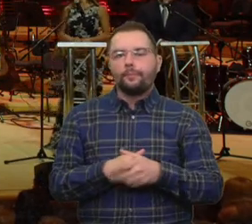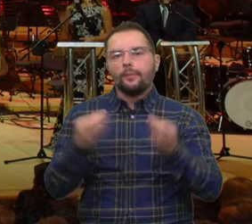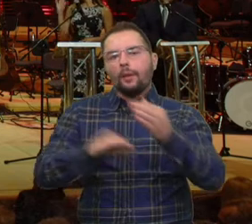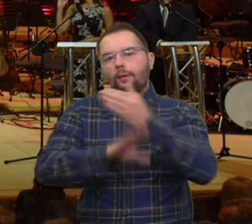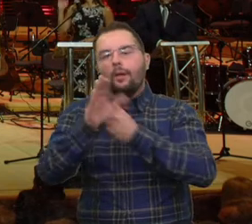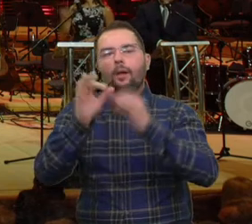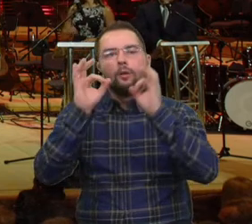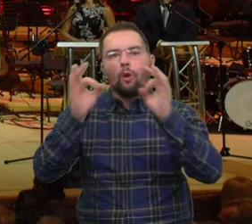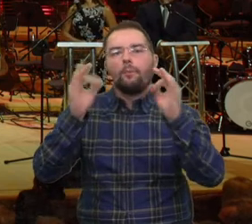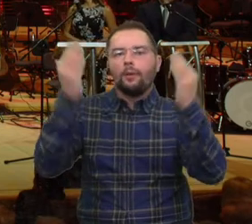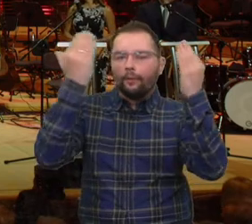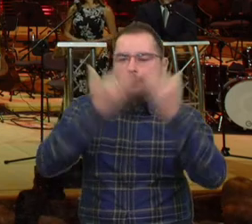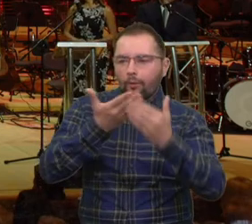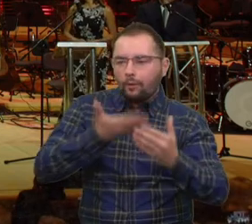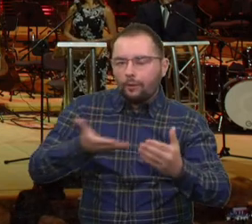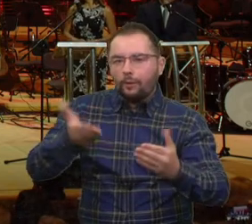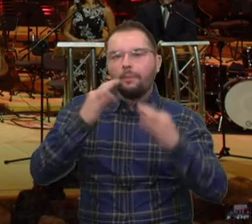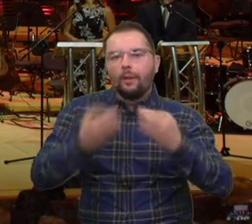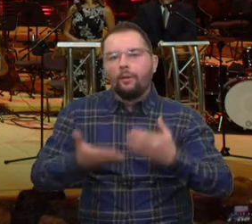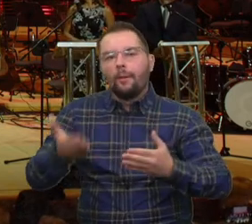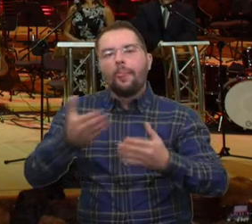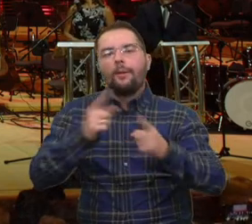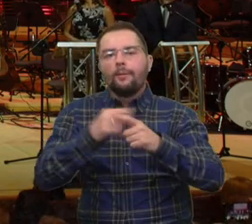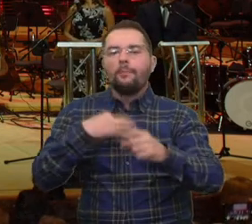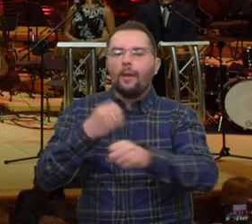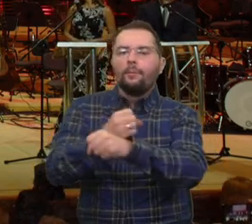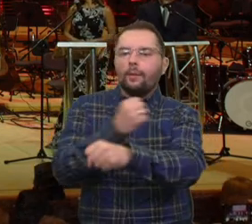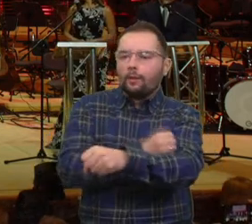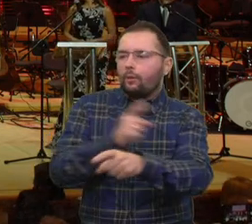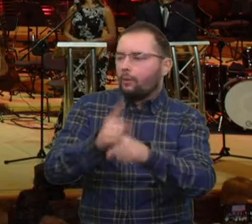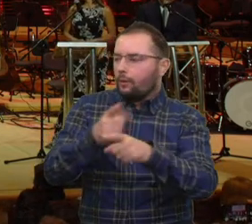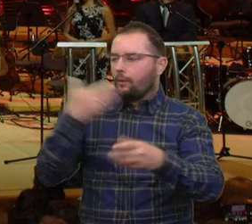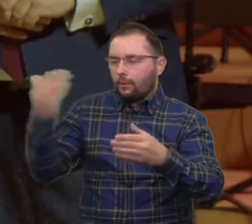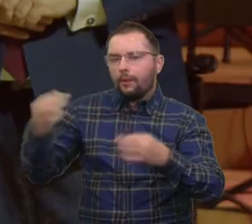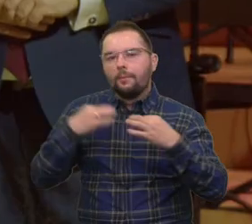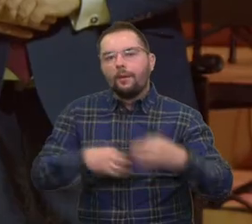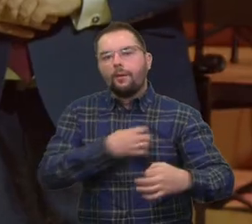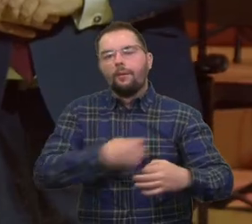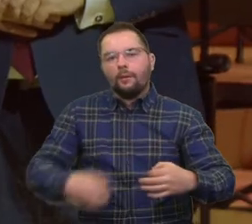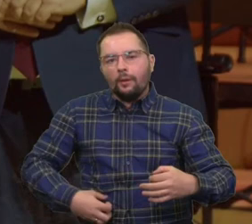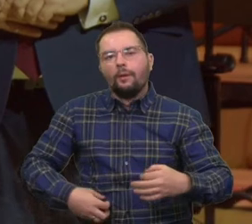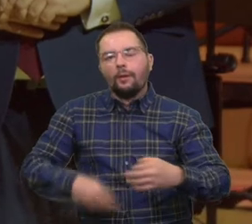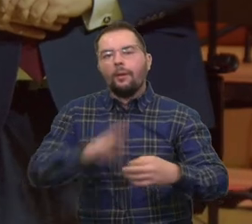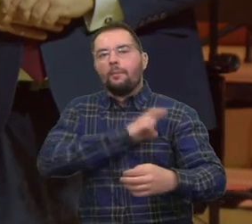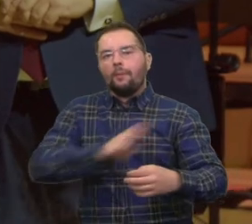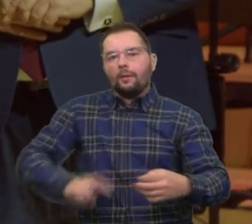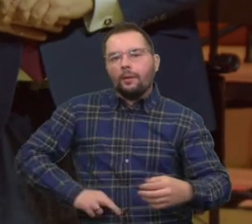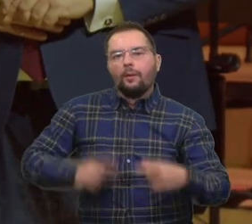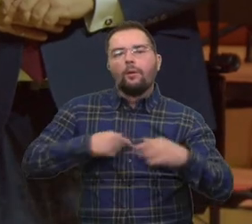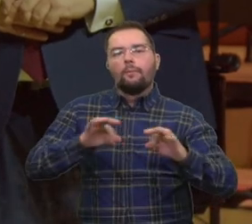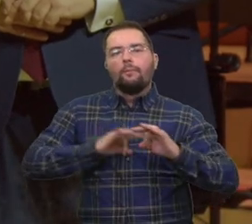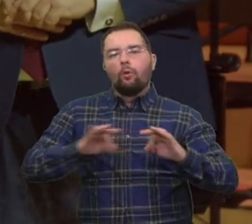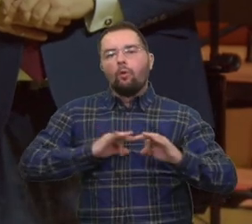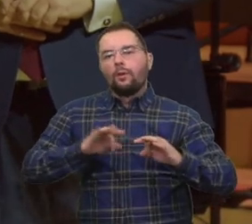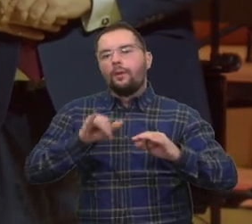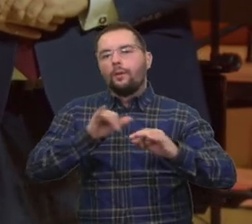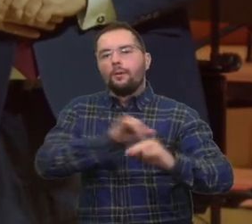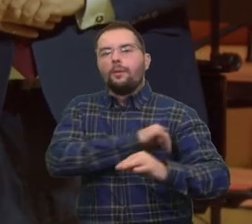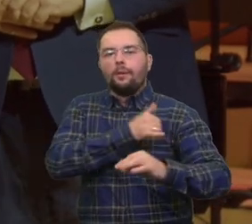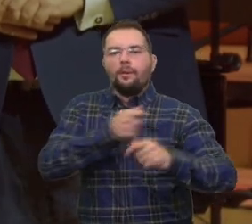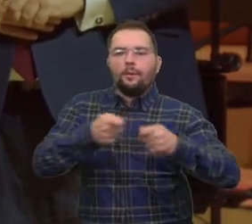Dobry wieczór państwu. Panie marszałku, panie premierze, to dla mnie bardzo wielki zaszczyt w imieniu swoich przyjaciół,